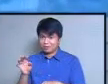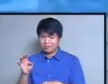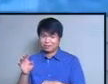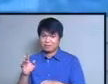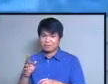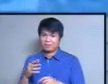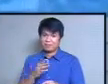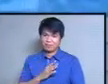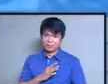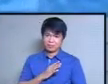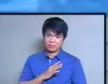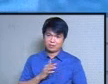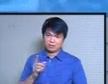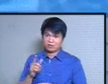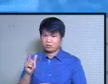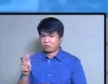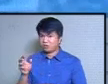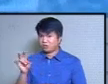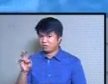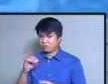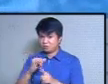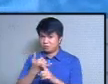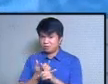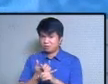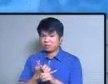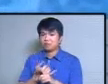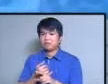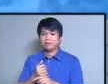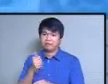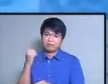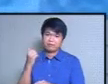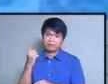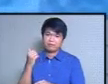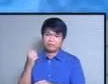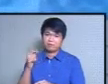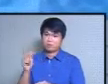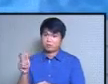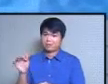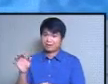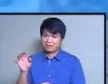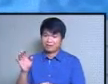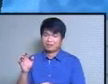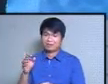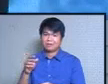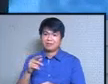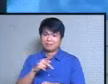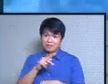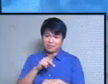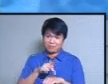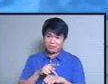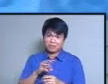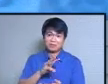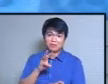ang pagkagalante ng mga Pinoy. Hulyo 2017, inanunsyo ng Pilipinas na aatras po ito bilang 2019 host country. Maganda naman po